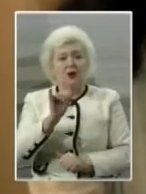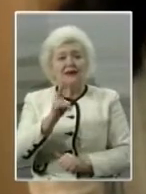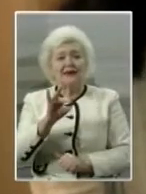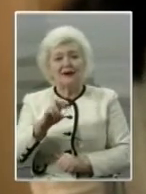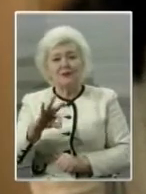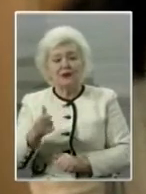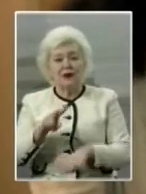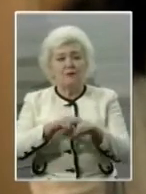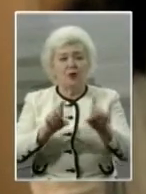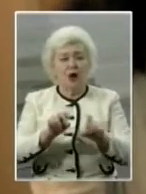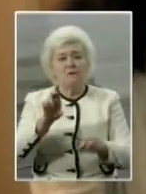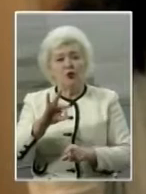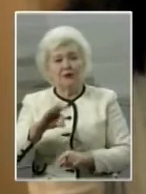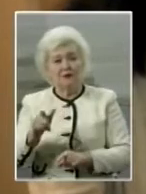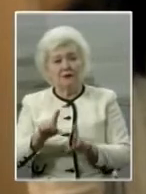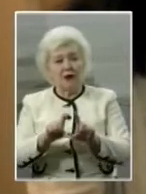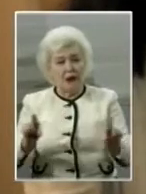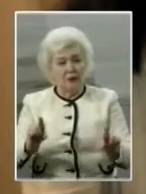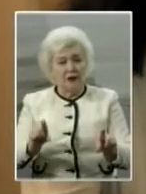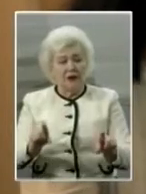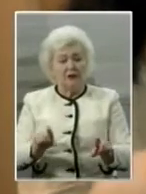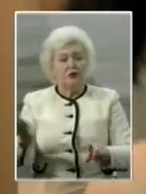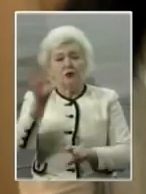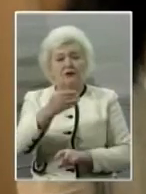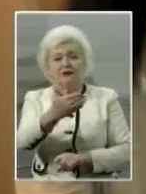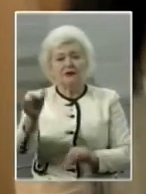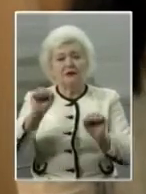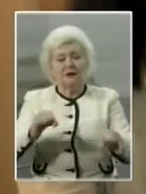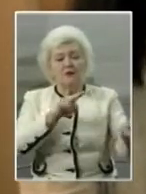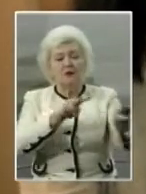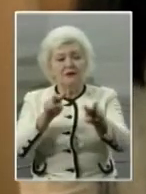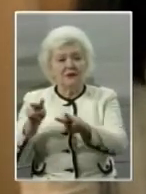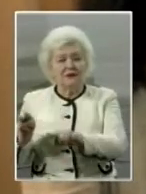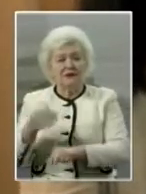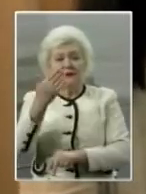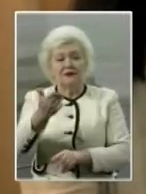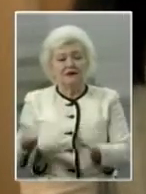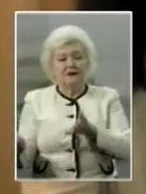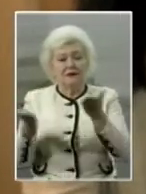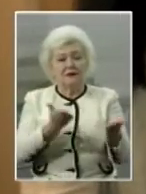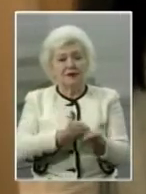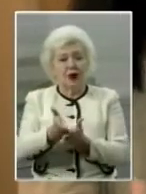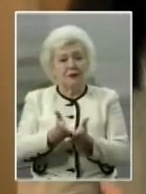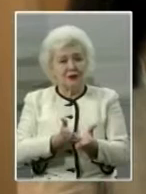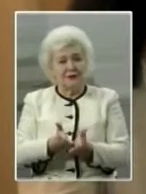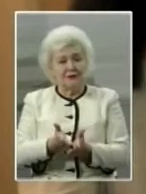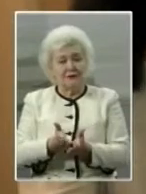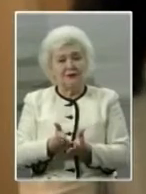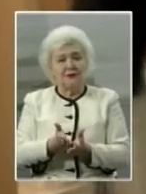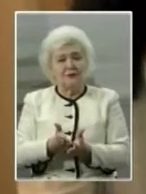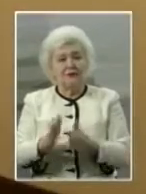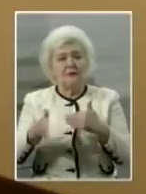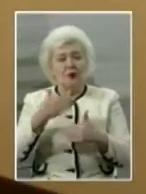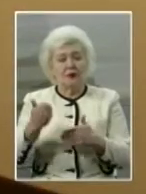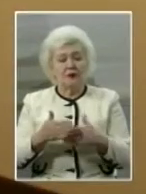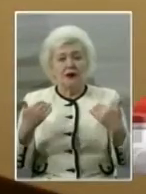кіберполіцію, кібербулінг, те, що все це може відстежуватися, і це несе адміністративне